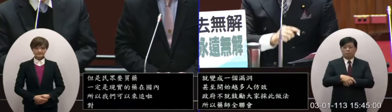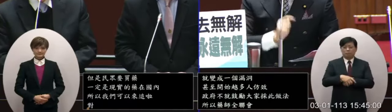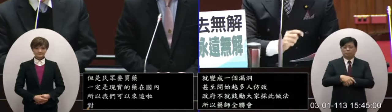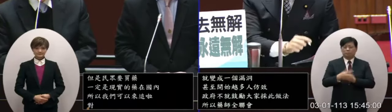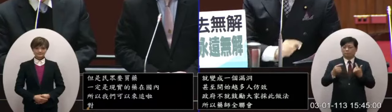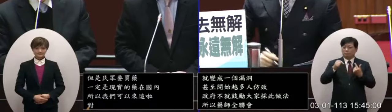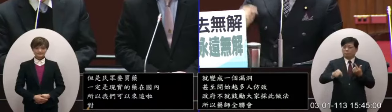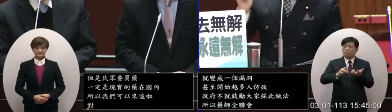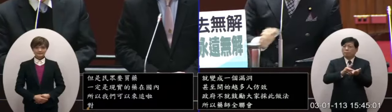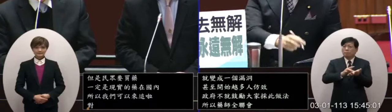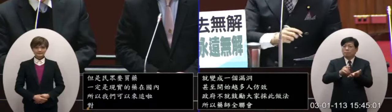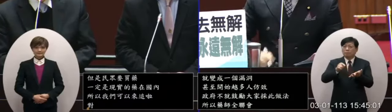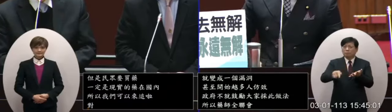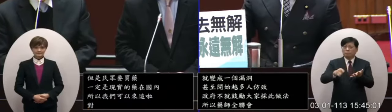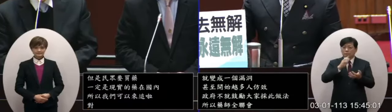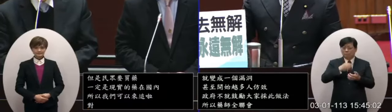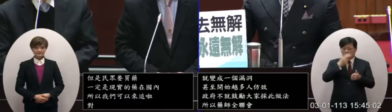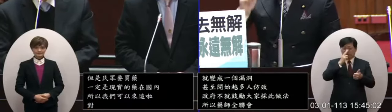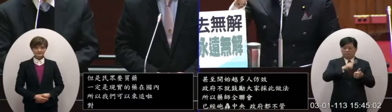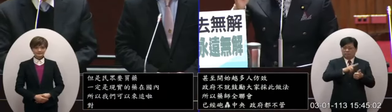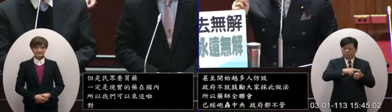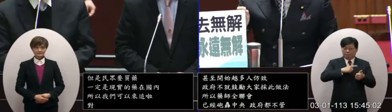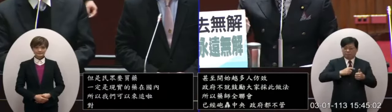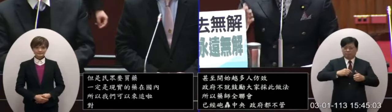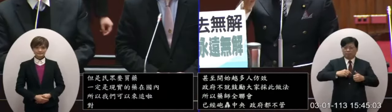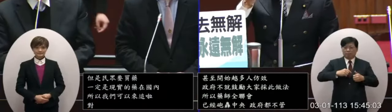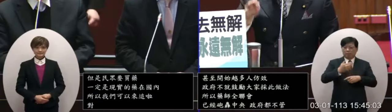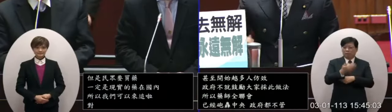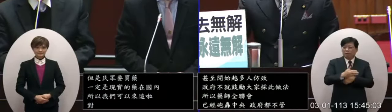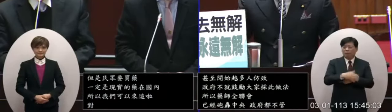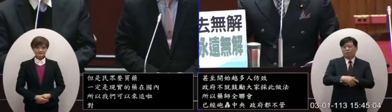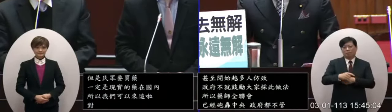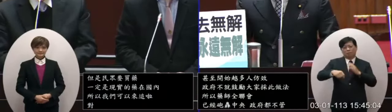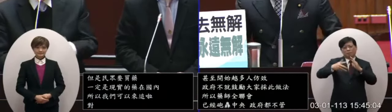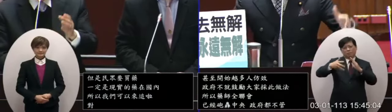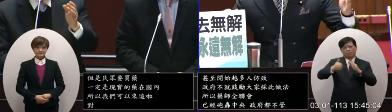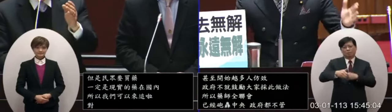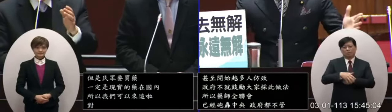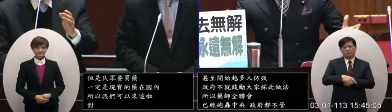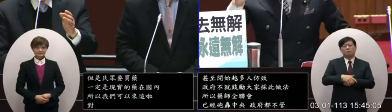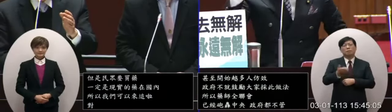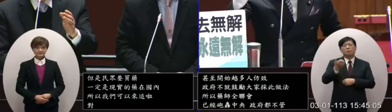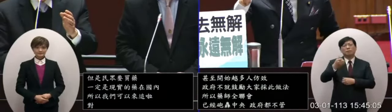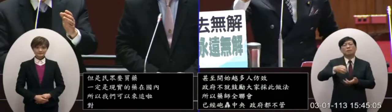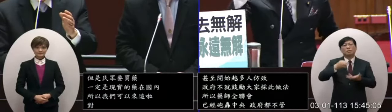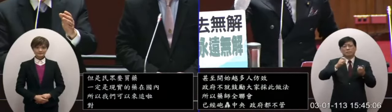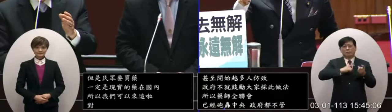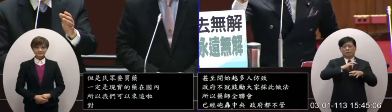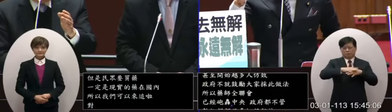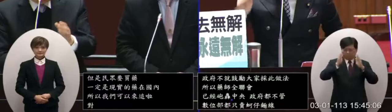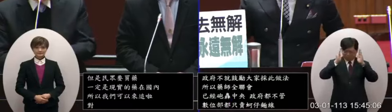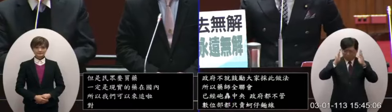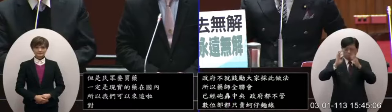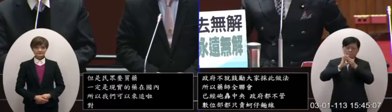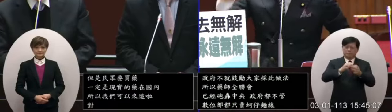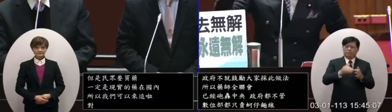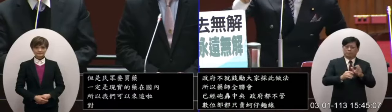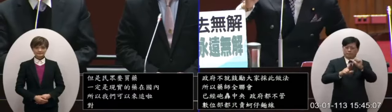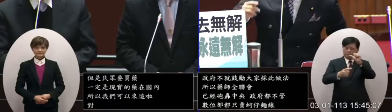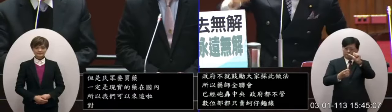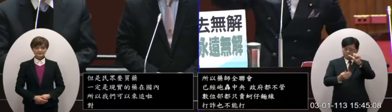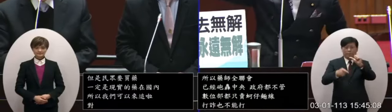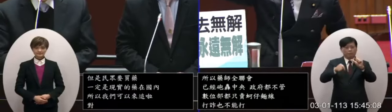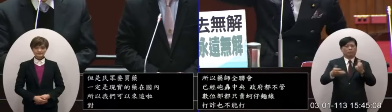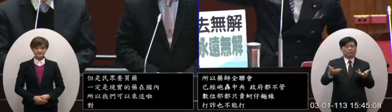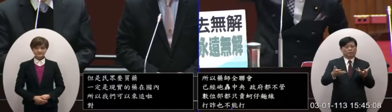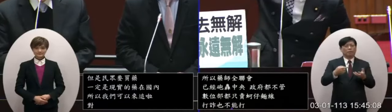这一种要你钱要你命，我想院长，那我们还是提到您会战战兢兢的做到5月19，这